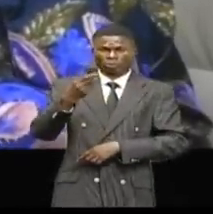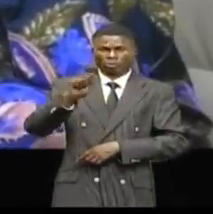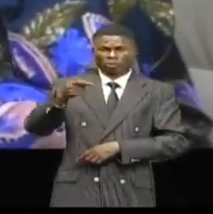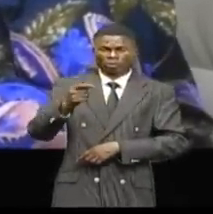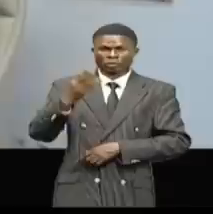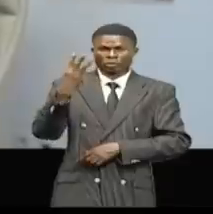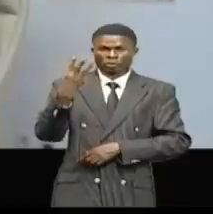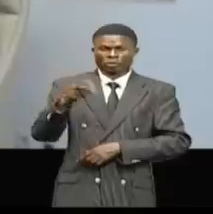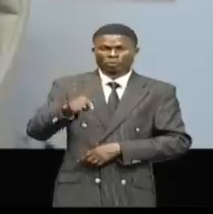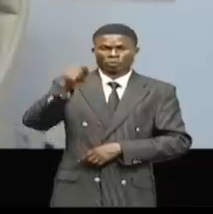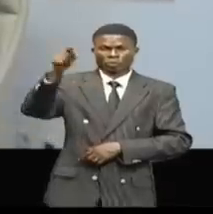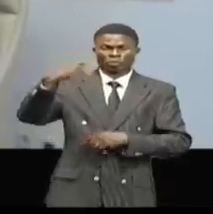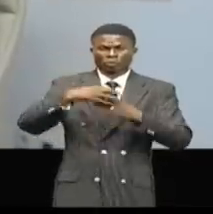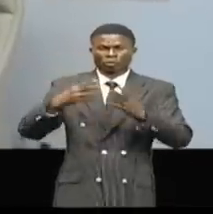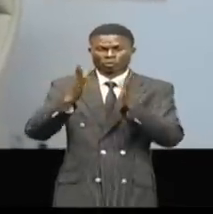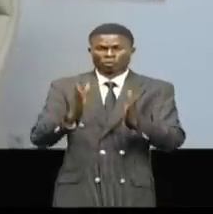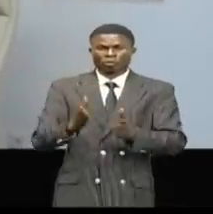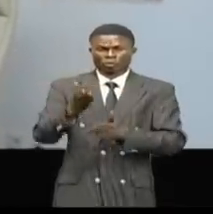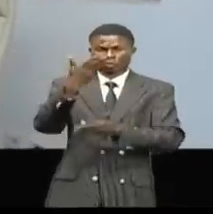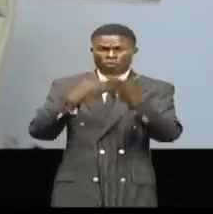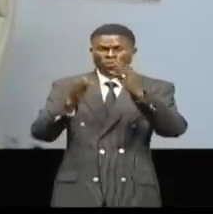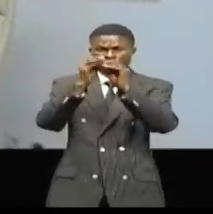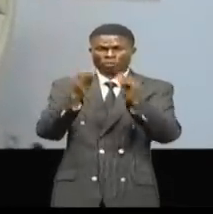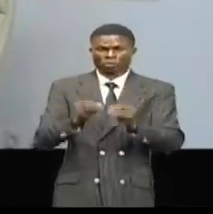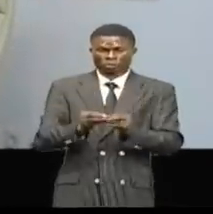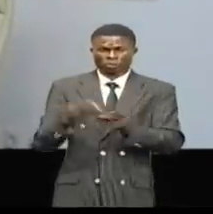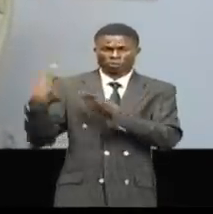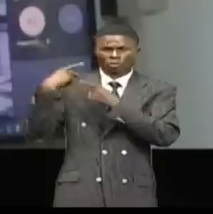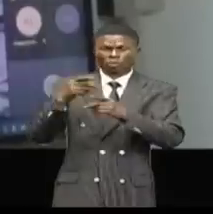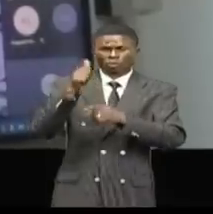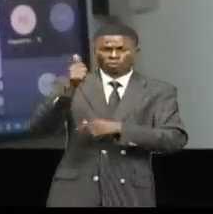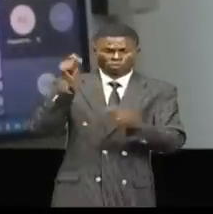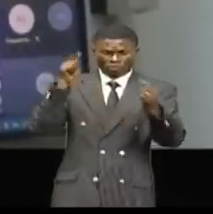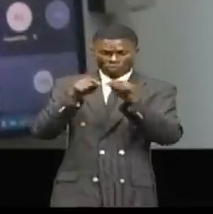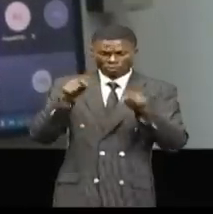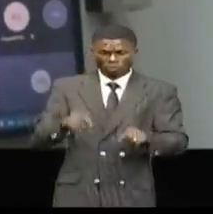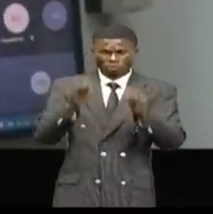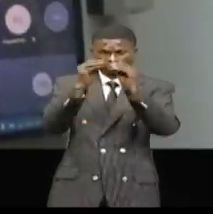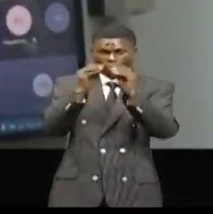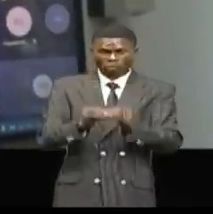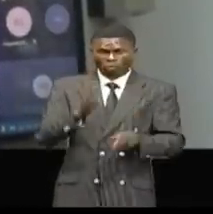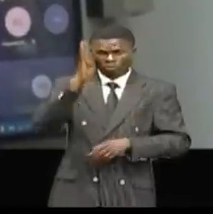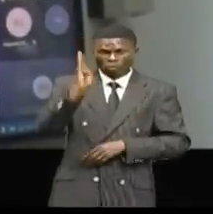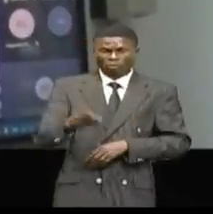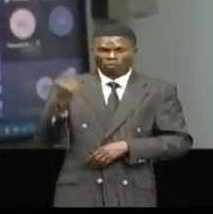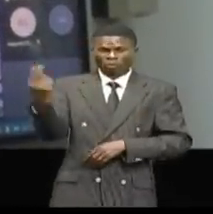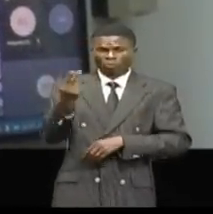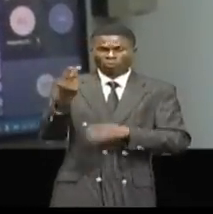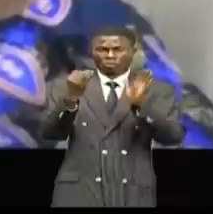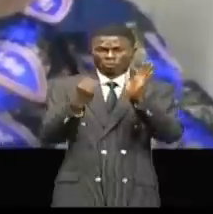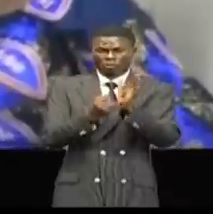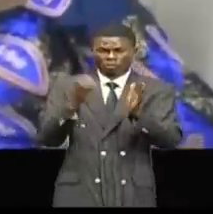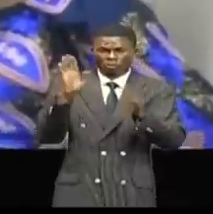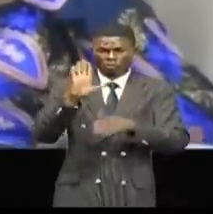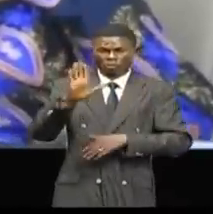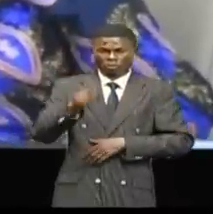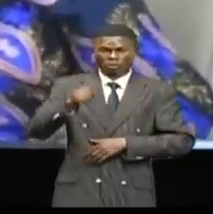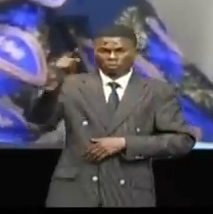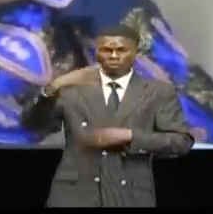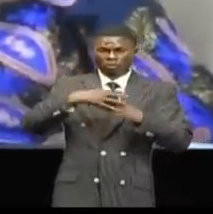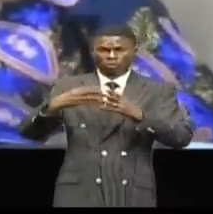de dollars, représentant au total depuis le début de l'année une somme de 426,5 millions de dollars